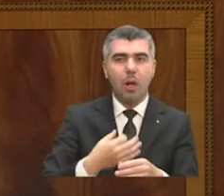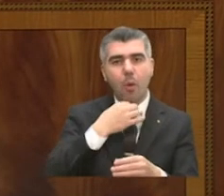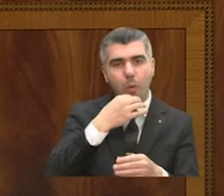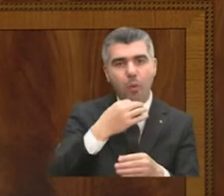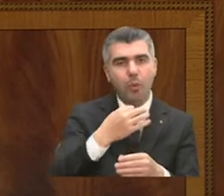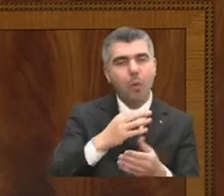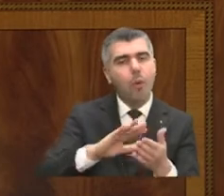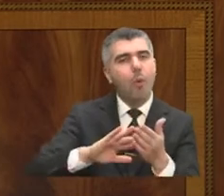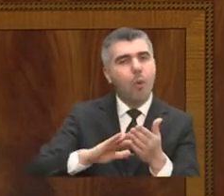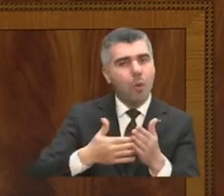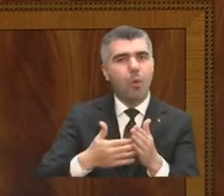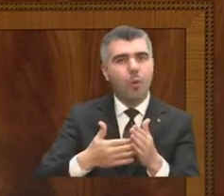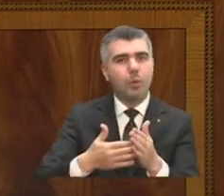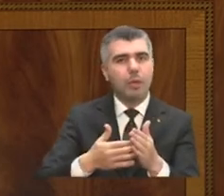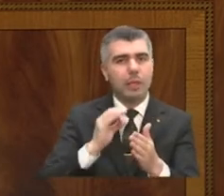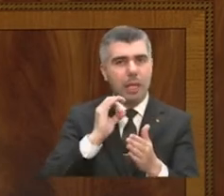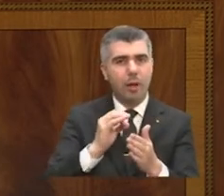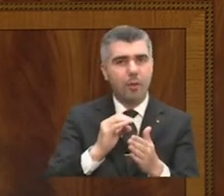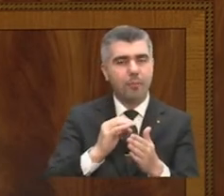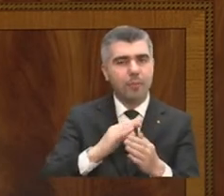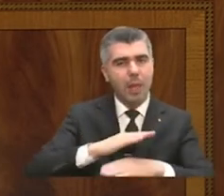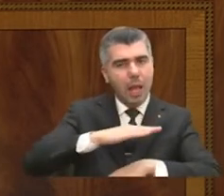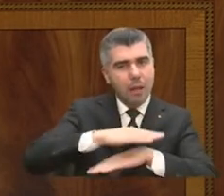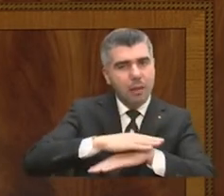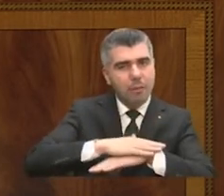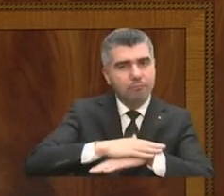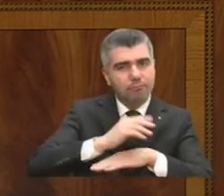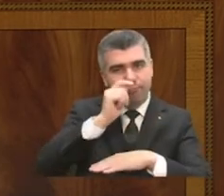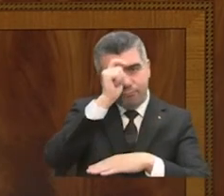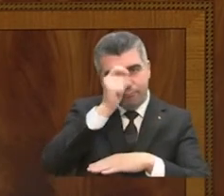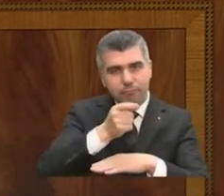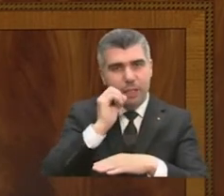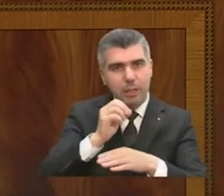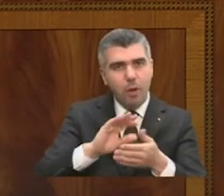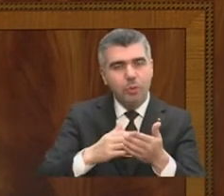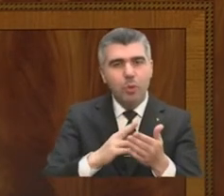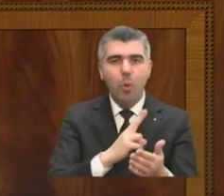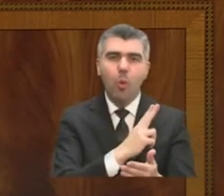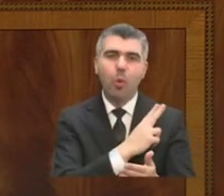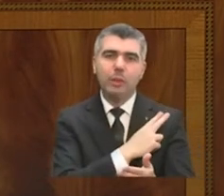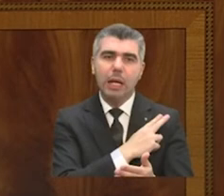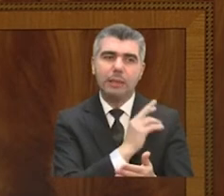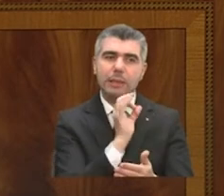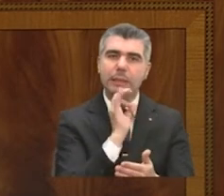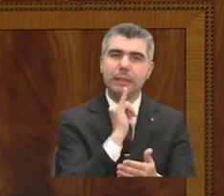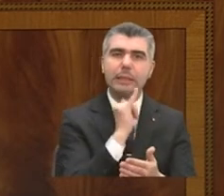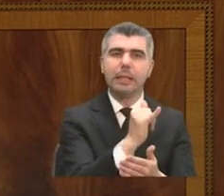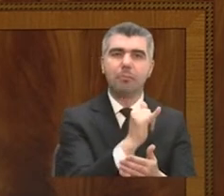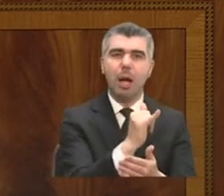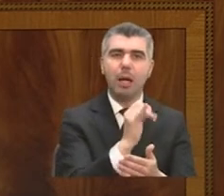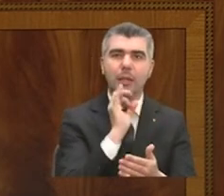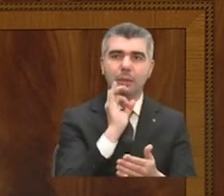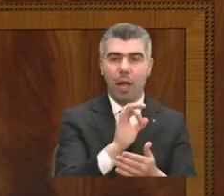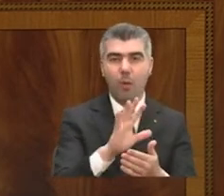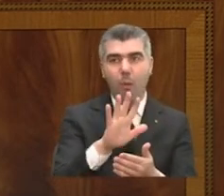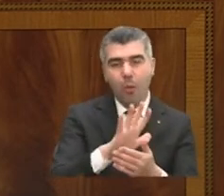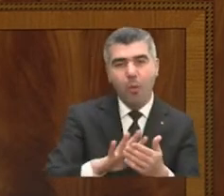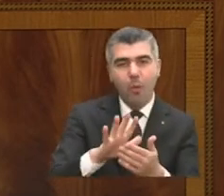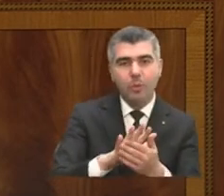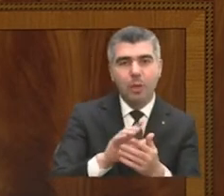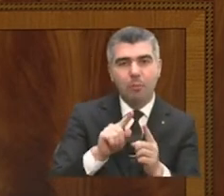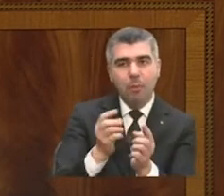notre... de vous demander un peu plus de modestie et de ne